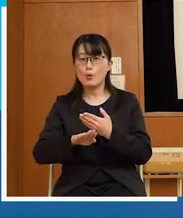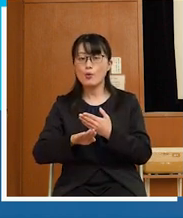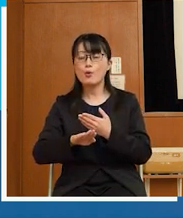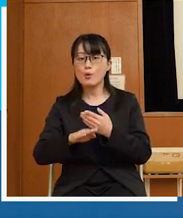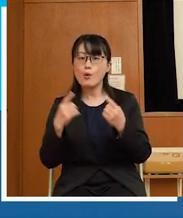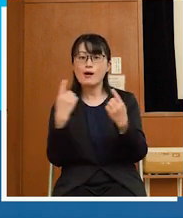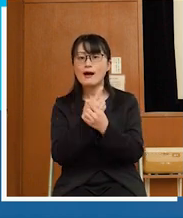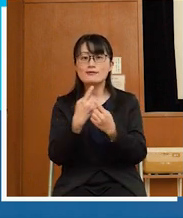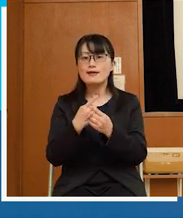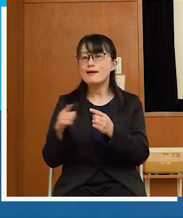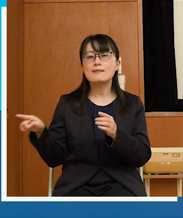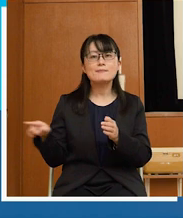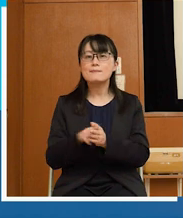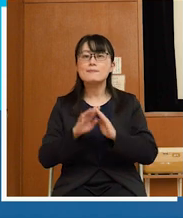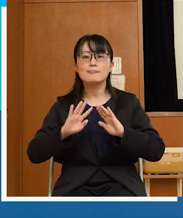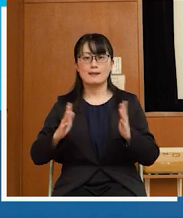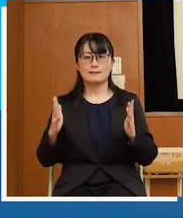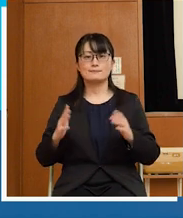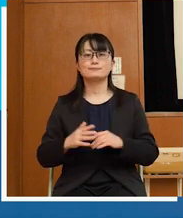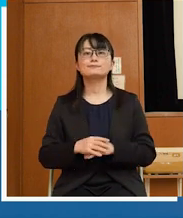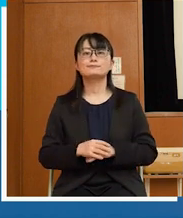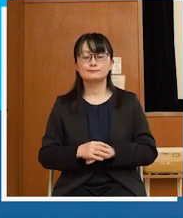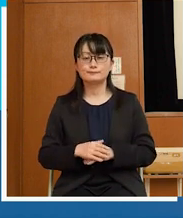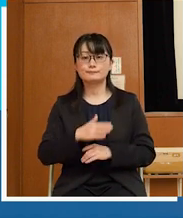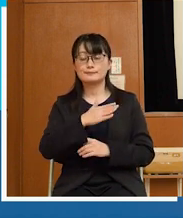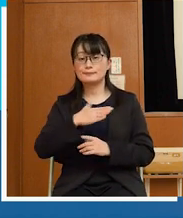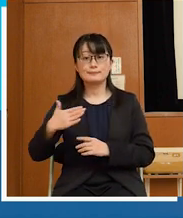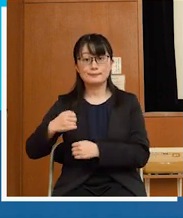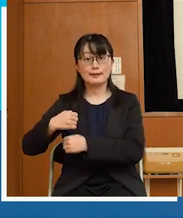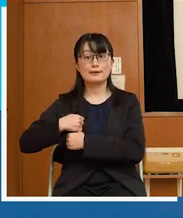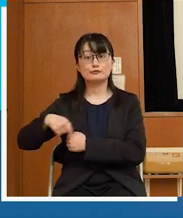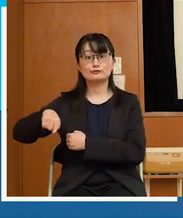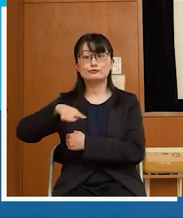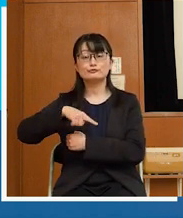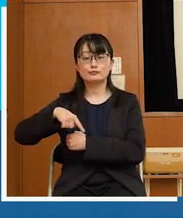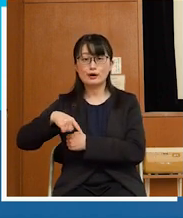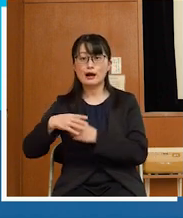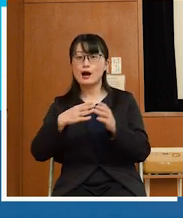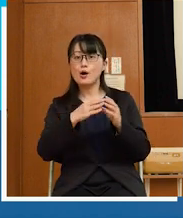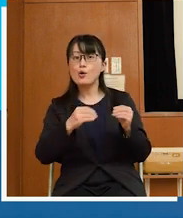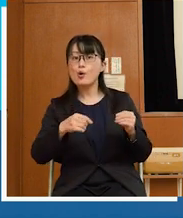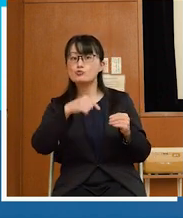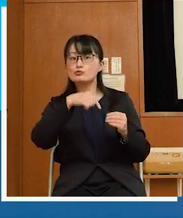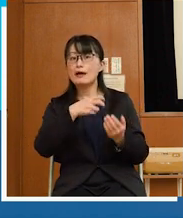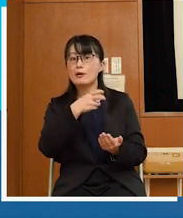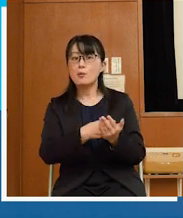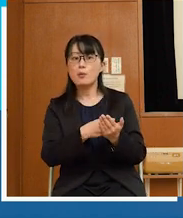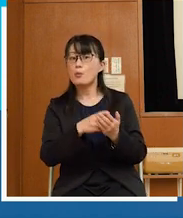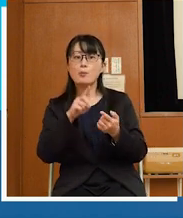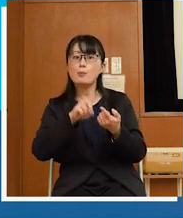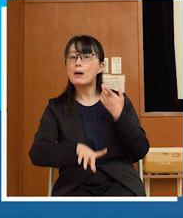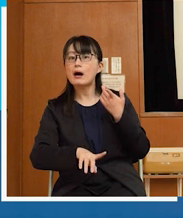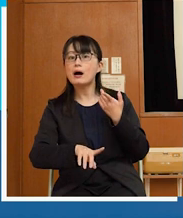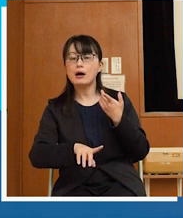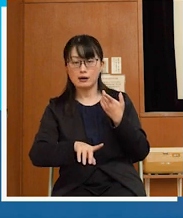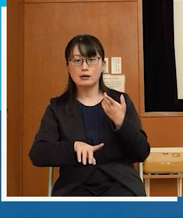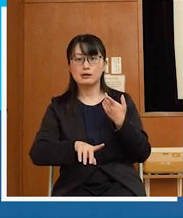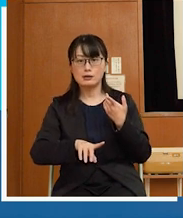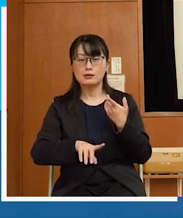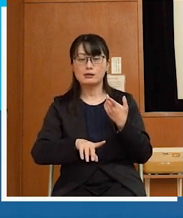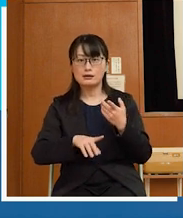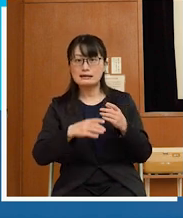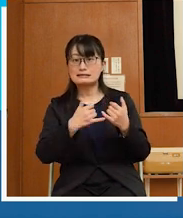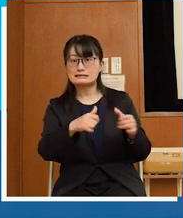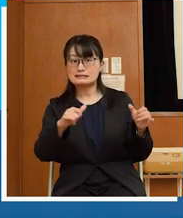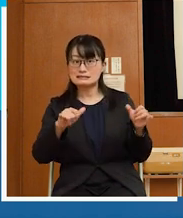経過しています在日米軍にはえ日本の国内法は原則として適用されないなど社会情勢の変化